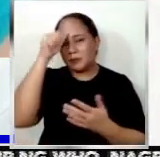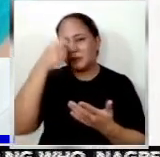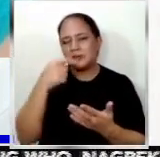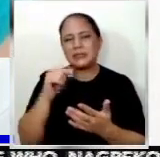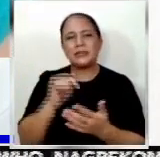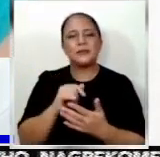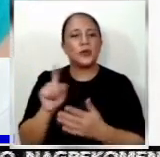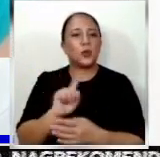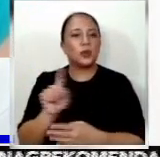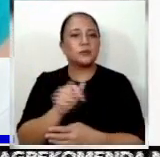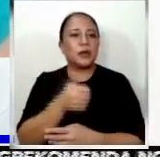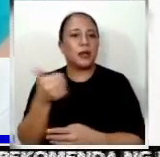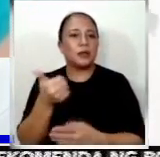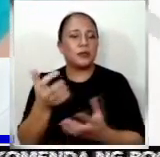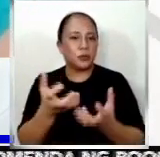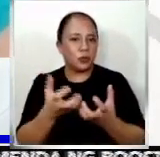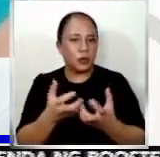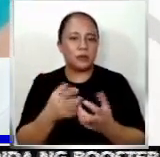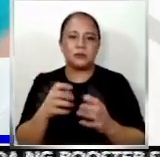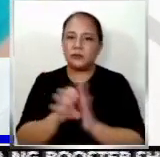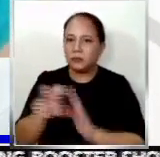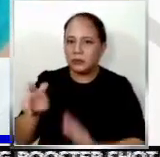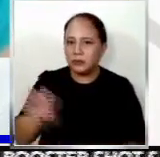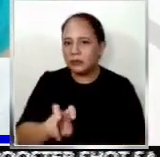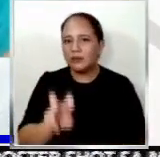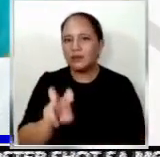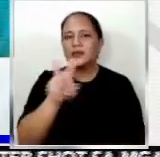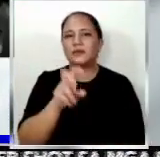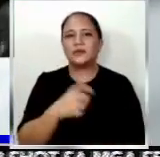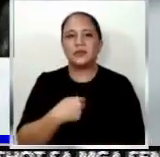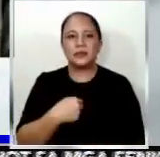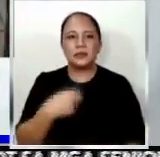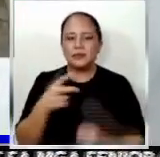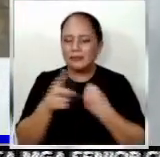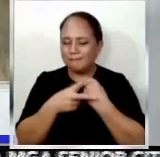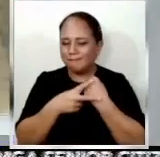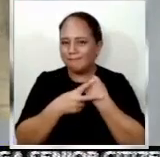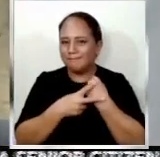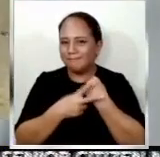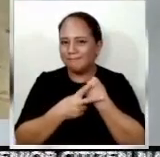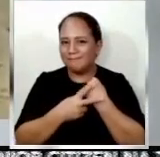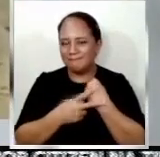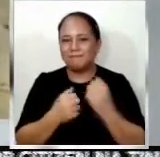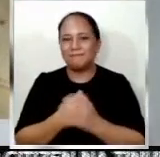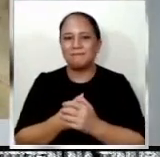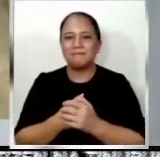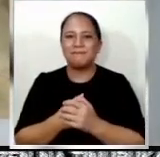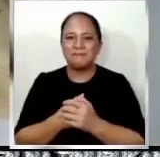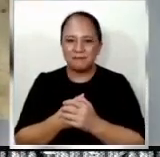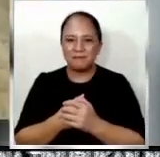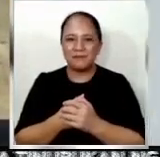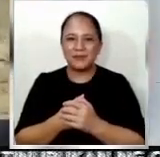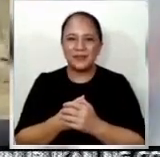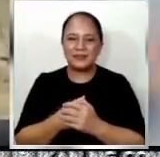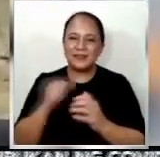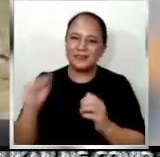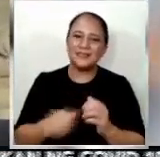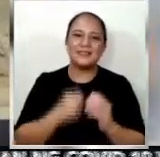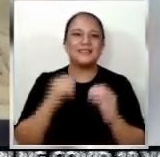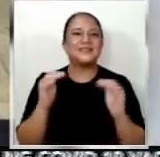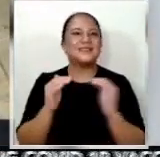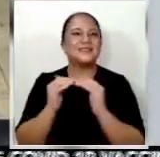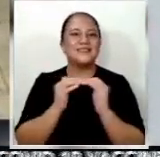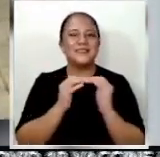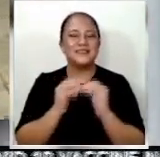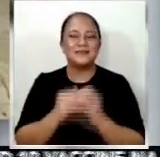kung ano pa yung gusto nila, makapag-travel, pag-iipunan natin. Oh, sana all.